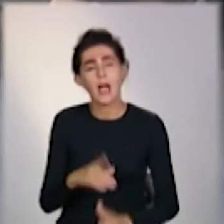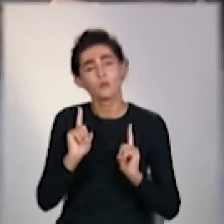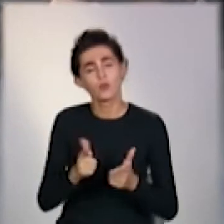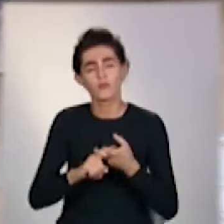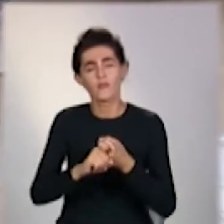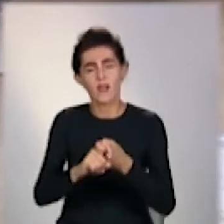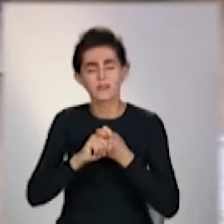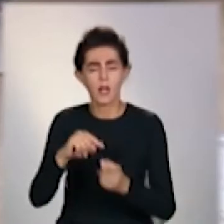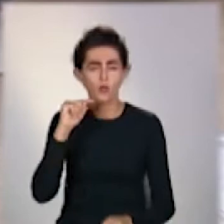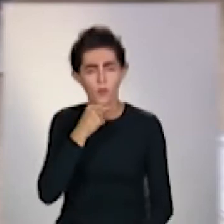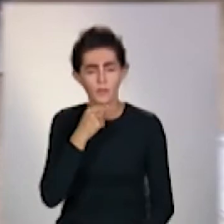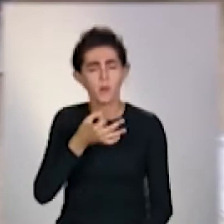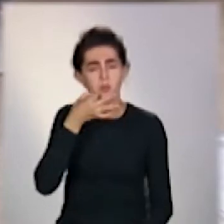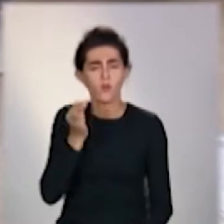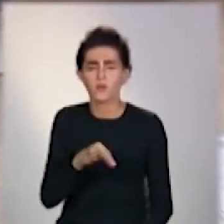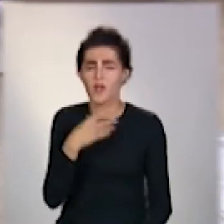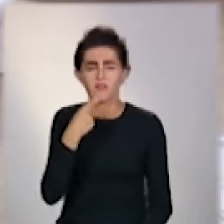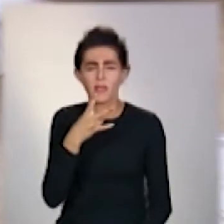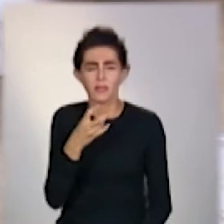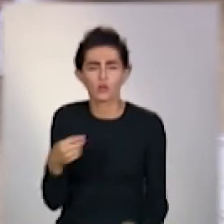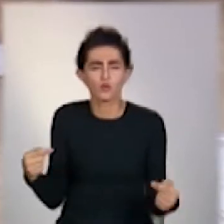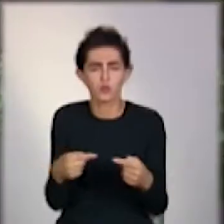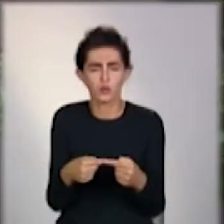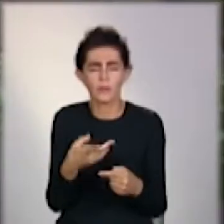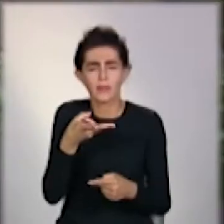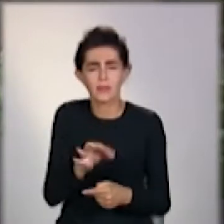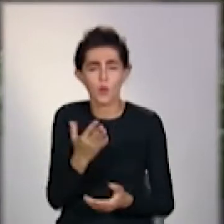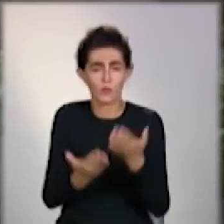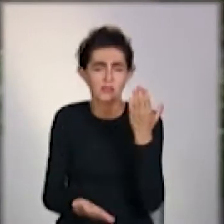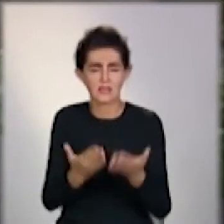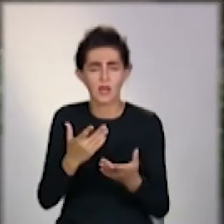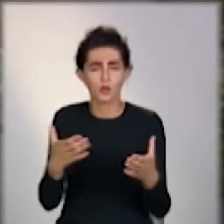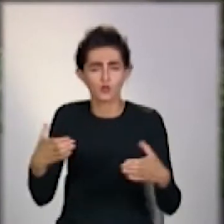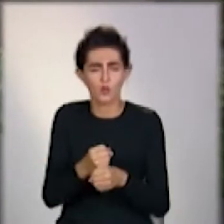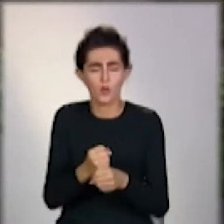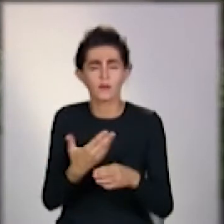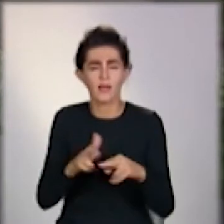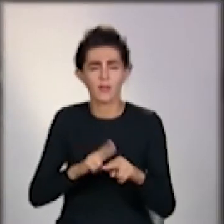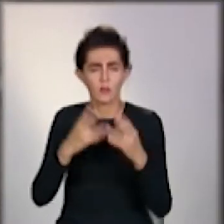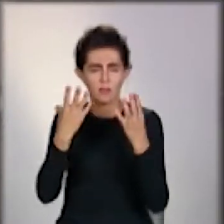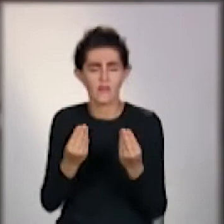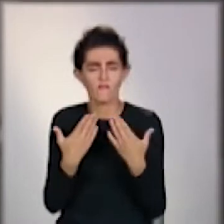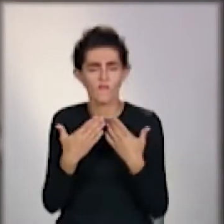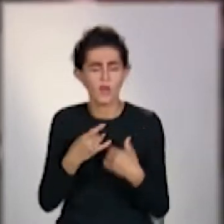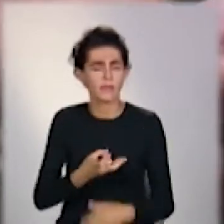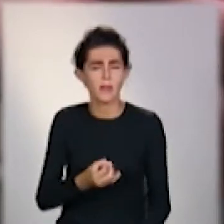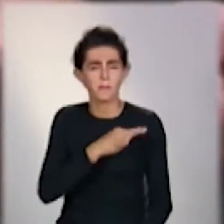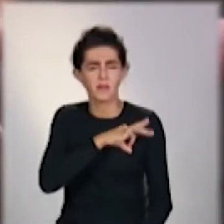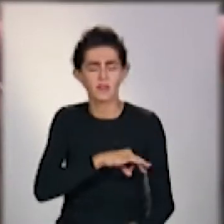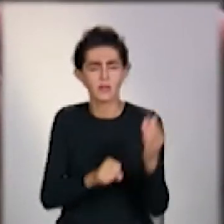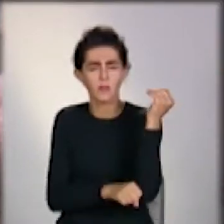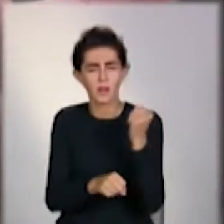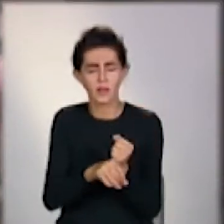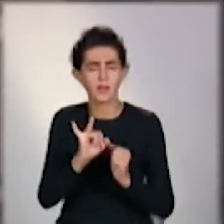економіку? У цьому спеціалісти не впевнені. Адже незначне скорочення кількості вихідних не принесе прибутку ані працівникам,